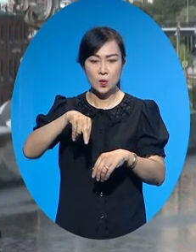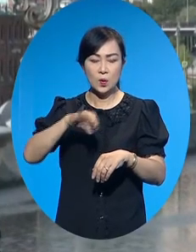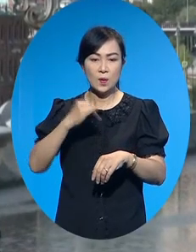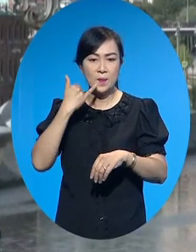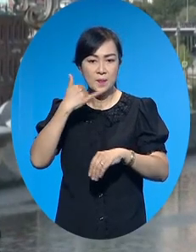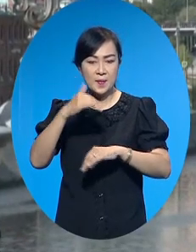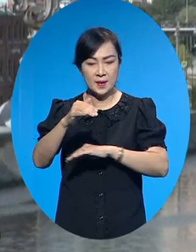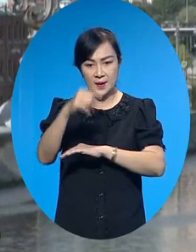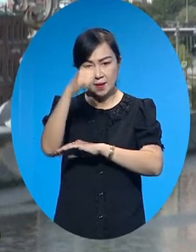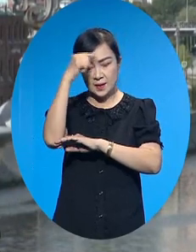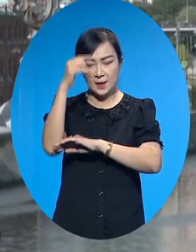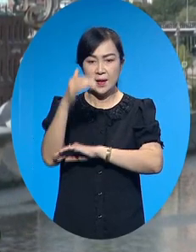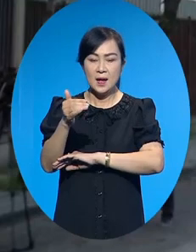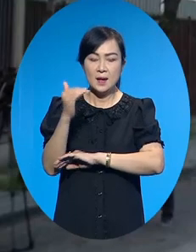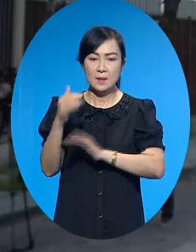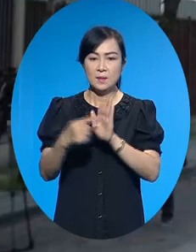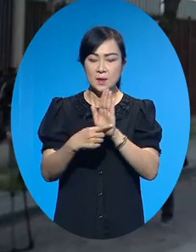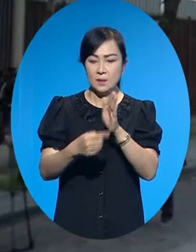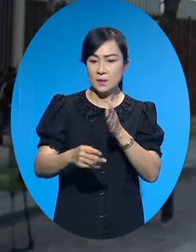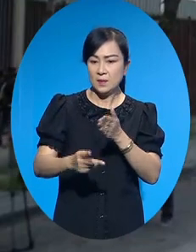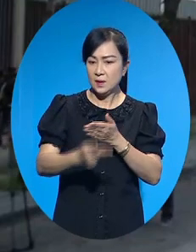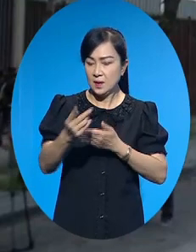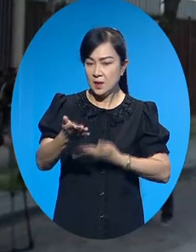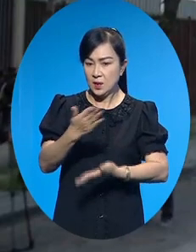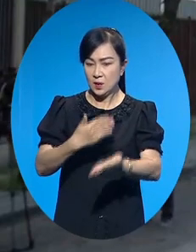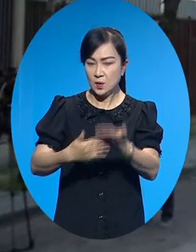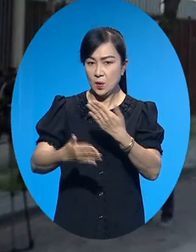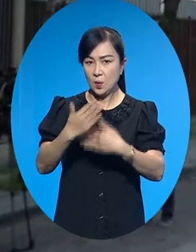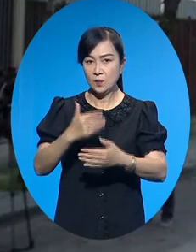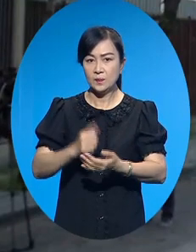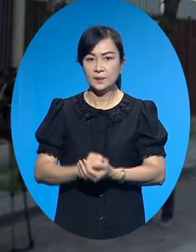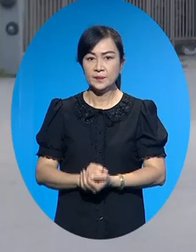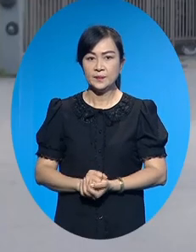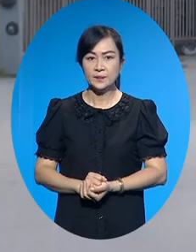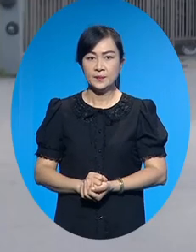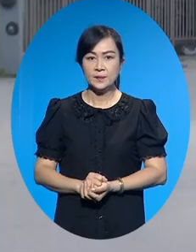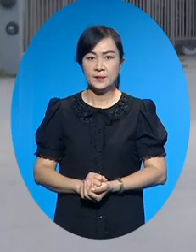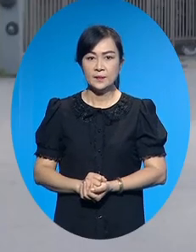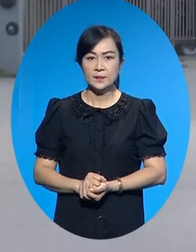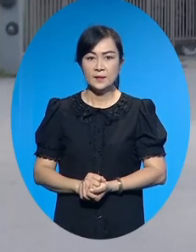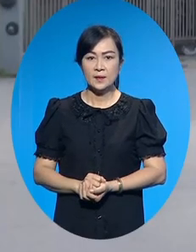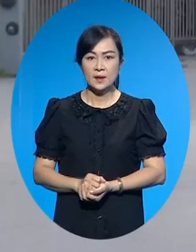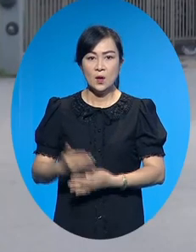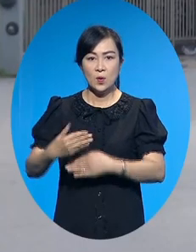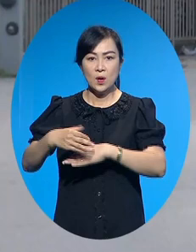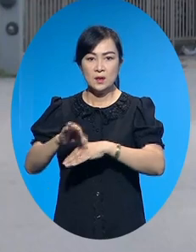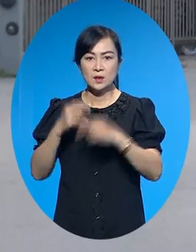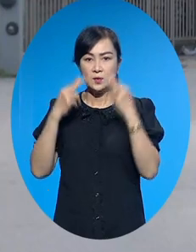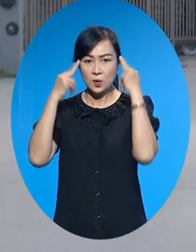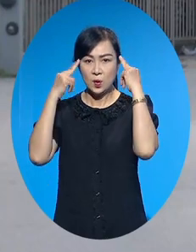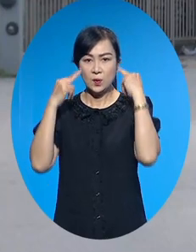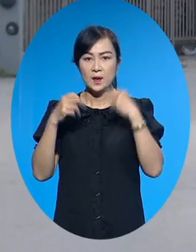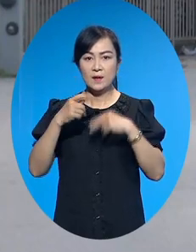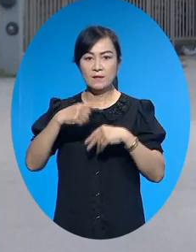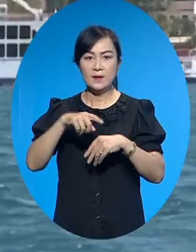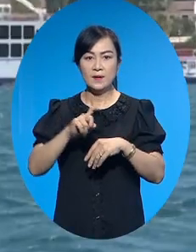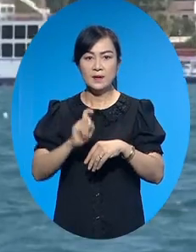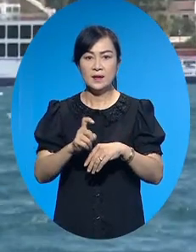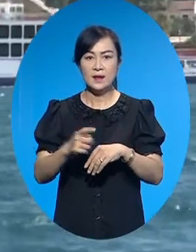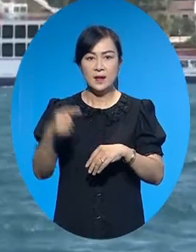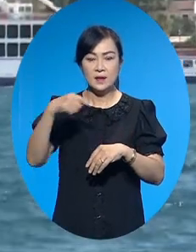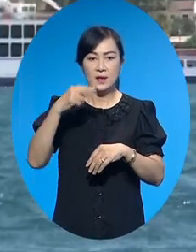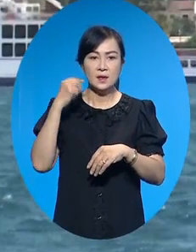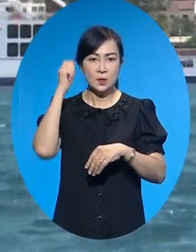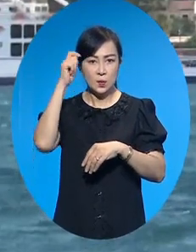việc thành lập trung tâm khí đốt và xây dựng nhà máy điện nguyên tử Akio ở Thổ Nhĩ Kỳ. Trong khi đó, Ngoại trưởng Thổ Nhĩ Kỳ Hakan Fidan có lịch